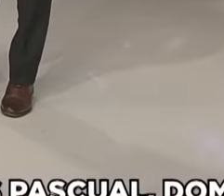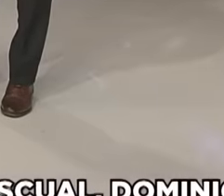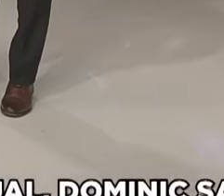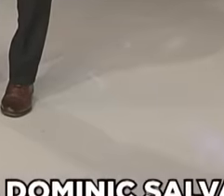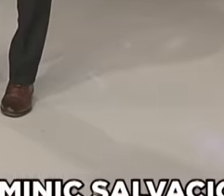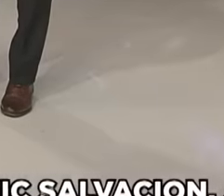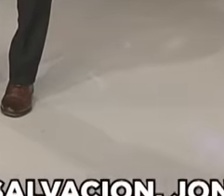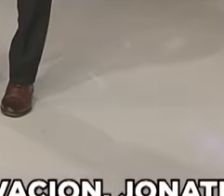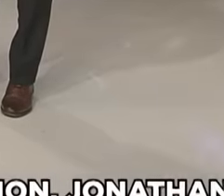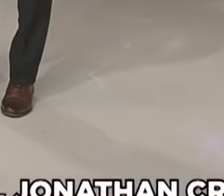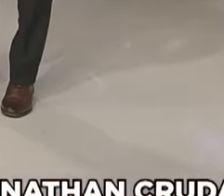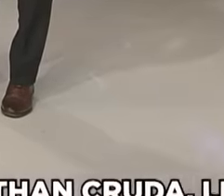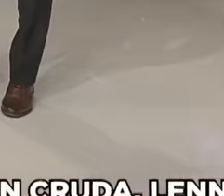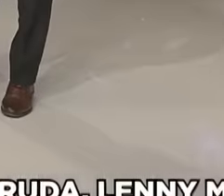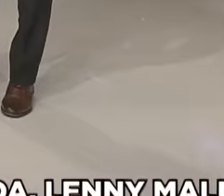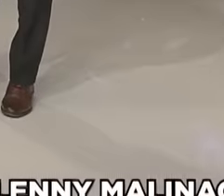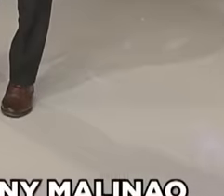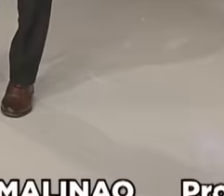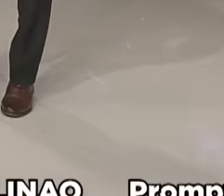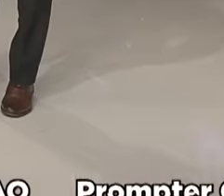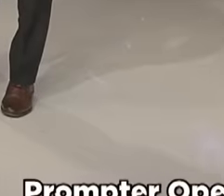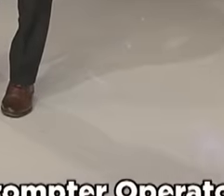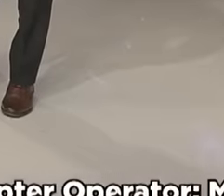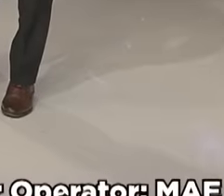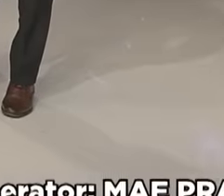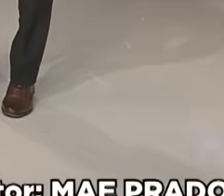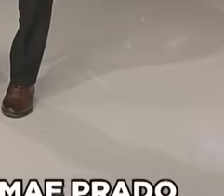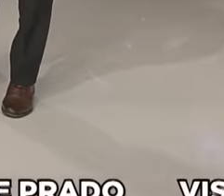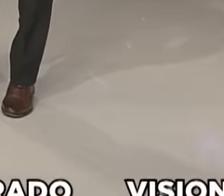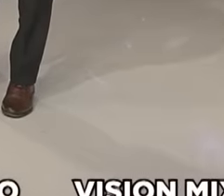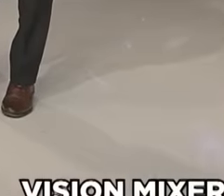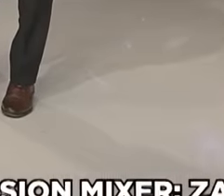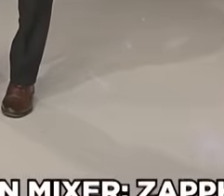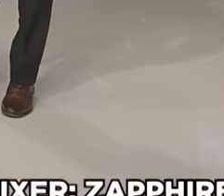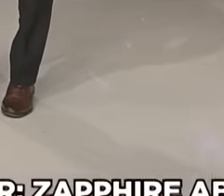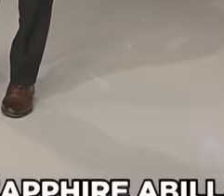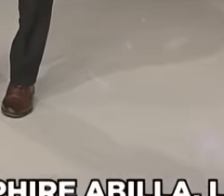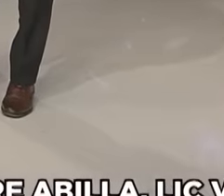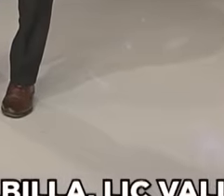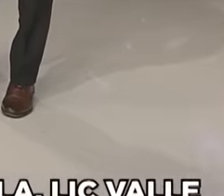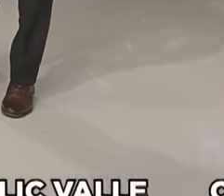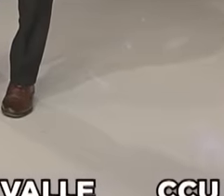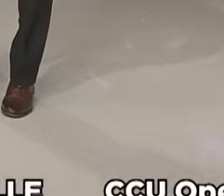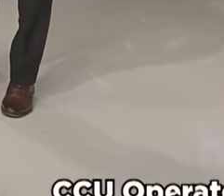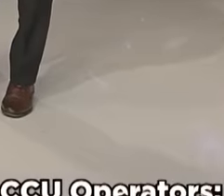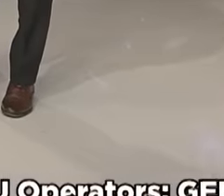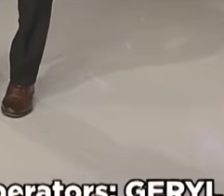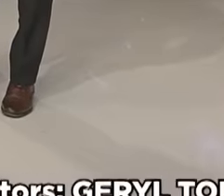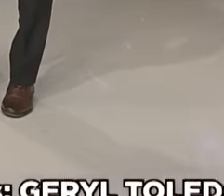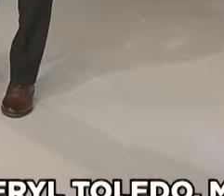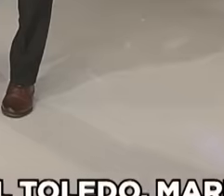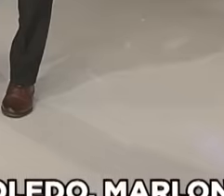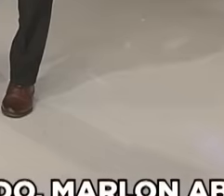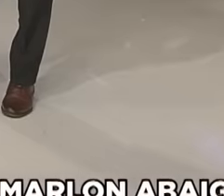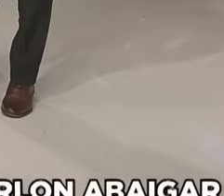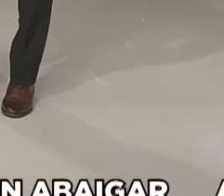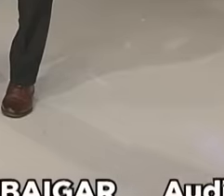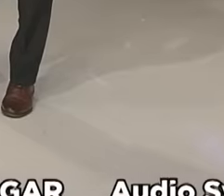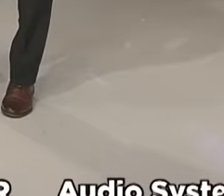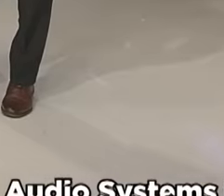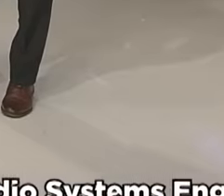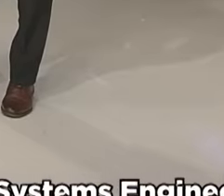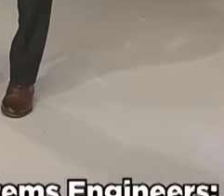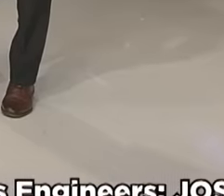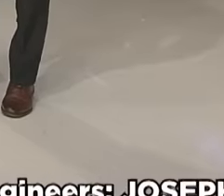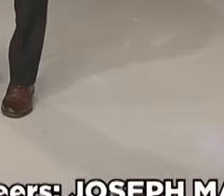totoo. Oh, para maaga ako, maaga ako maglagay ng tree. Tatlong taon na hindi ako naglalagay ng mga nakakatakot. Eh,